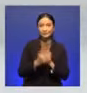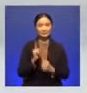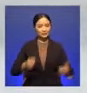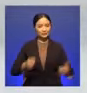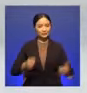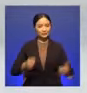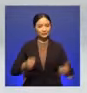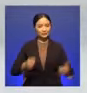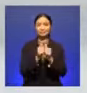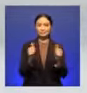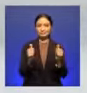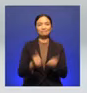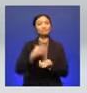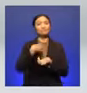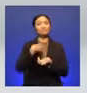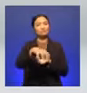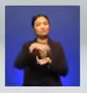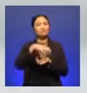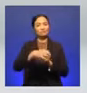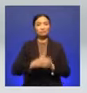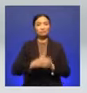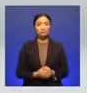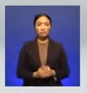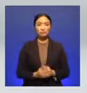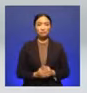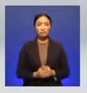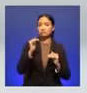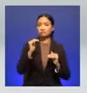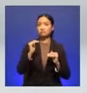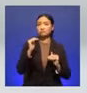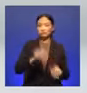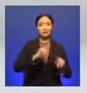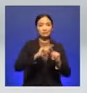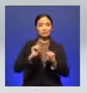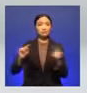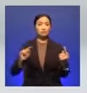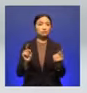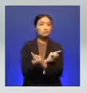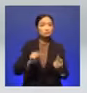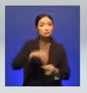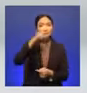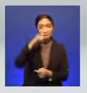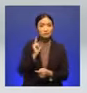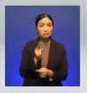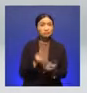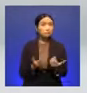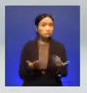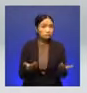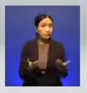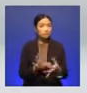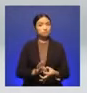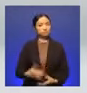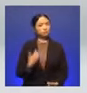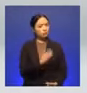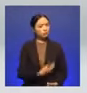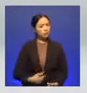โอกาสที่ดีที่เราจะได้มาเล่าให้ฟังว่าความเหลื่อมล้ำในด้านต่างๆในสังคมไทยนั้นเป็นอย่างไรแล้วมันเกี่ยวข้องกับสุขภา